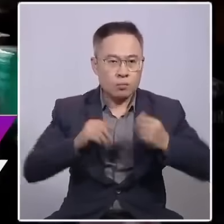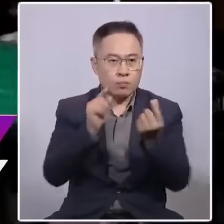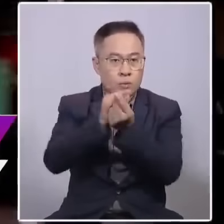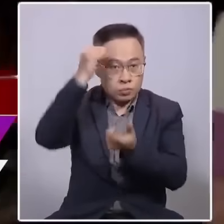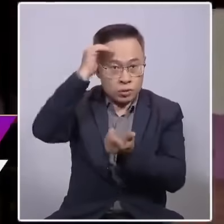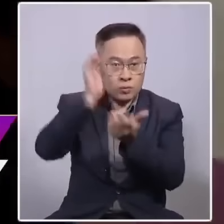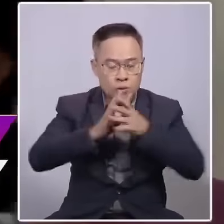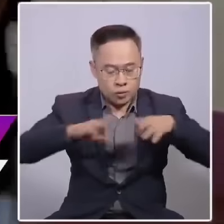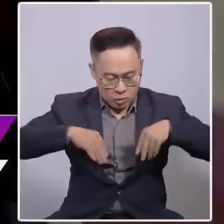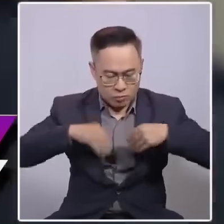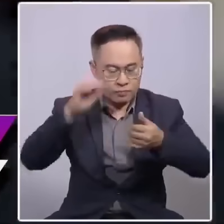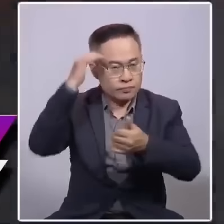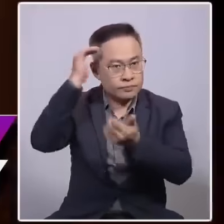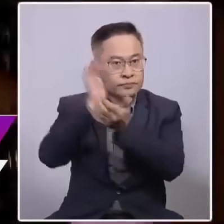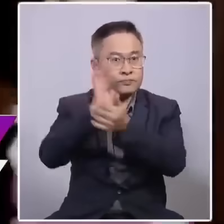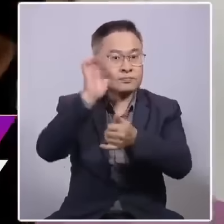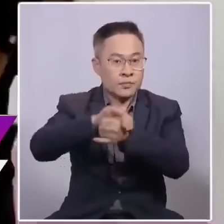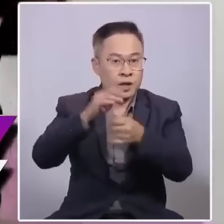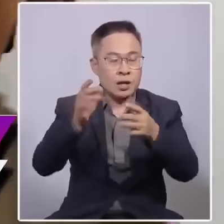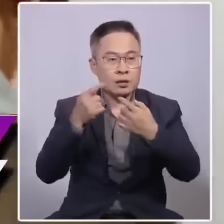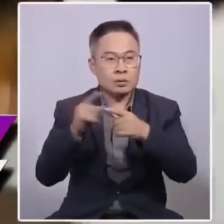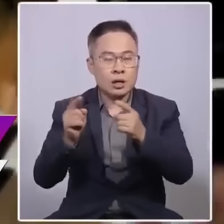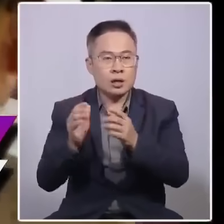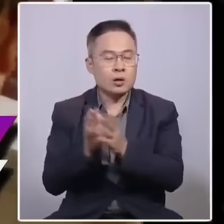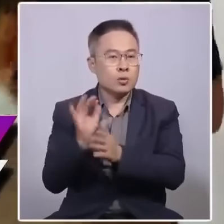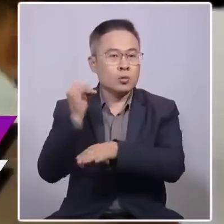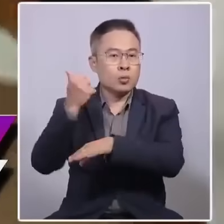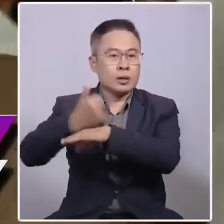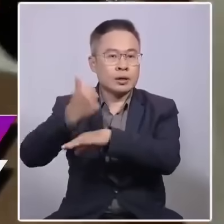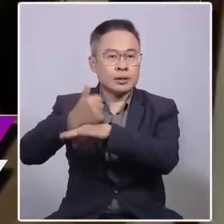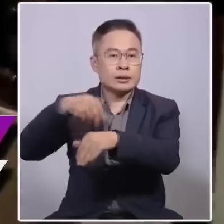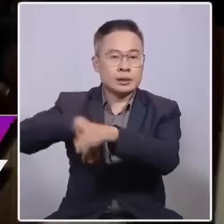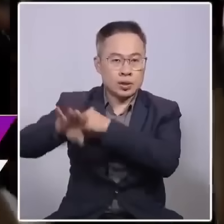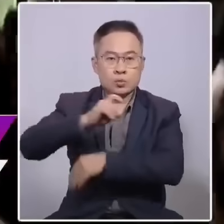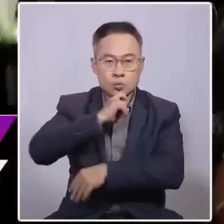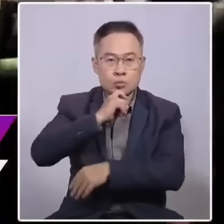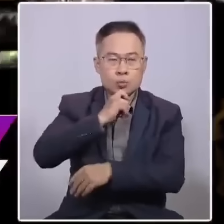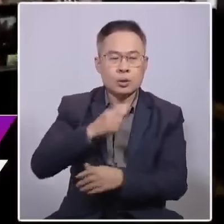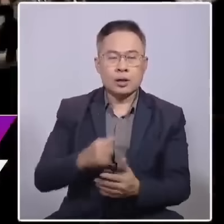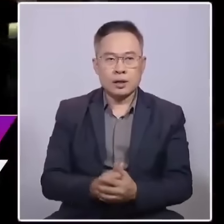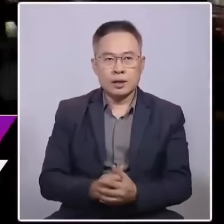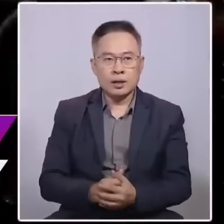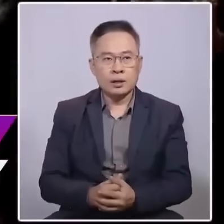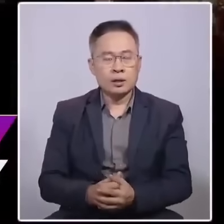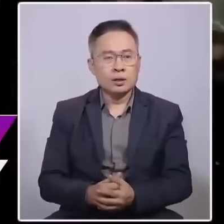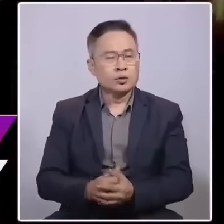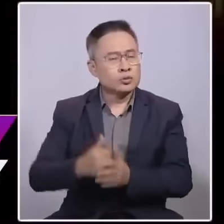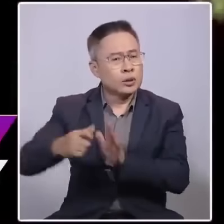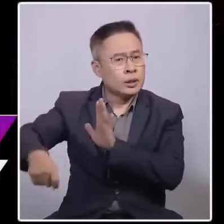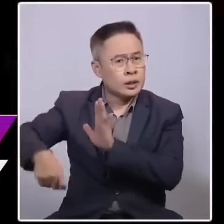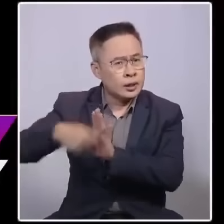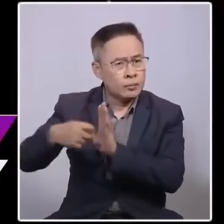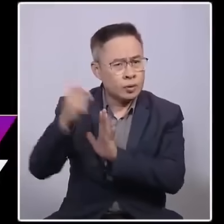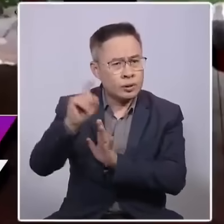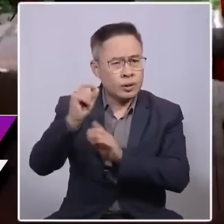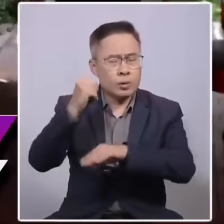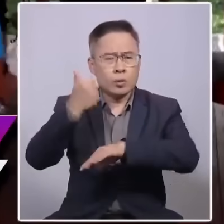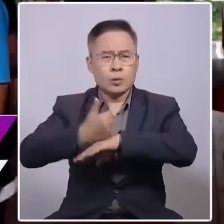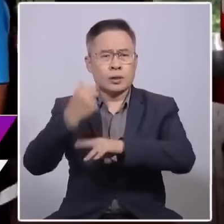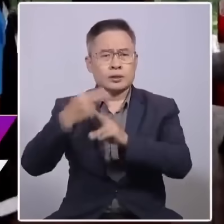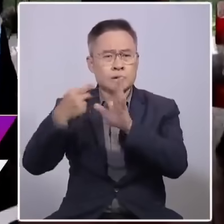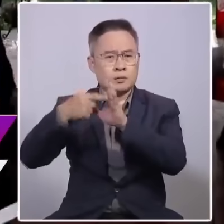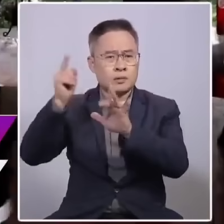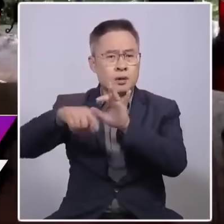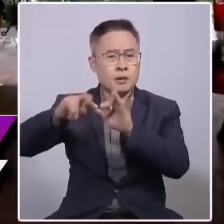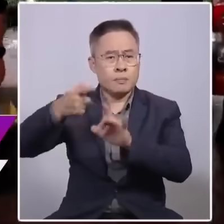เจ้าหน้าที่เนี่ยคิดว่าน่าจะพบว่าเสียแป้งอยู่ในพื้นที่เพราะว่ายังมีมูลเหตุปัจจัยเกื้อหนุนนะคะอย่างเรื่องแรง